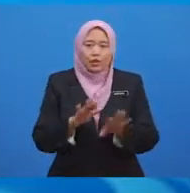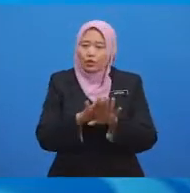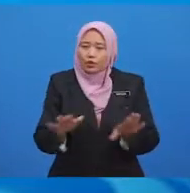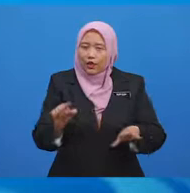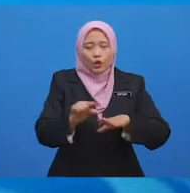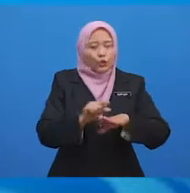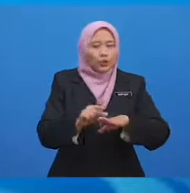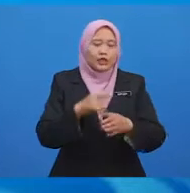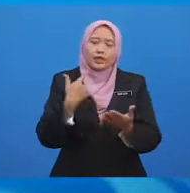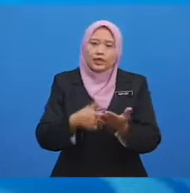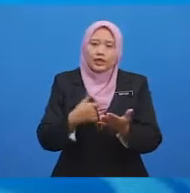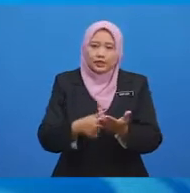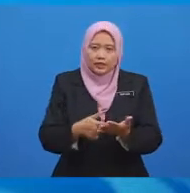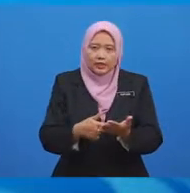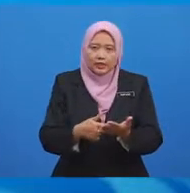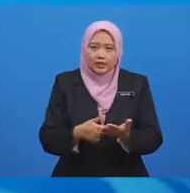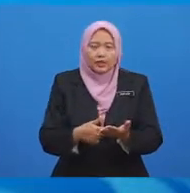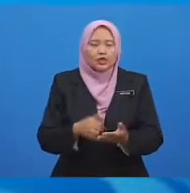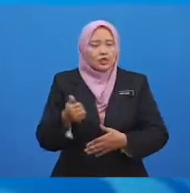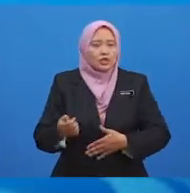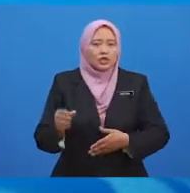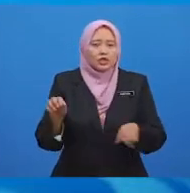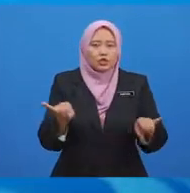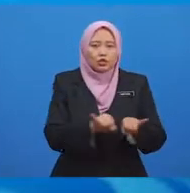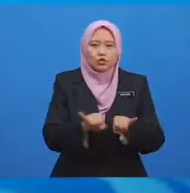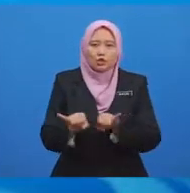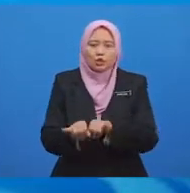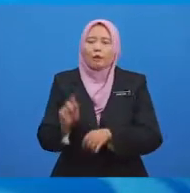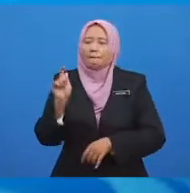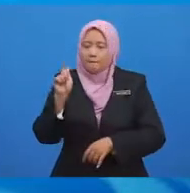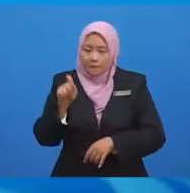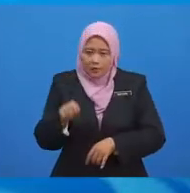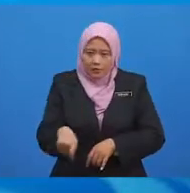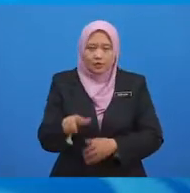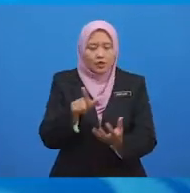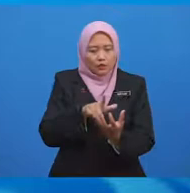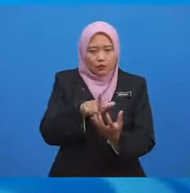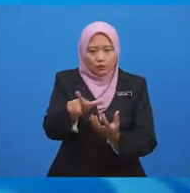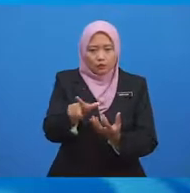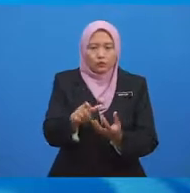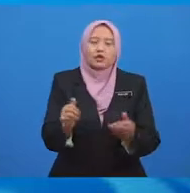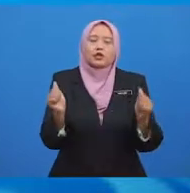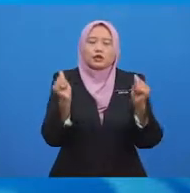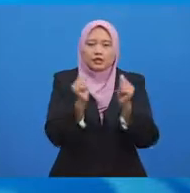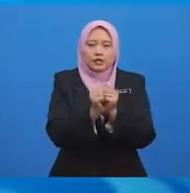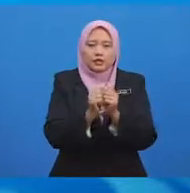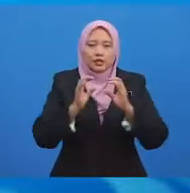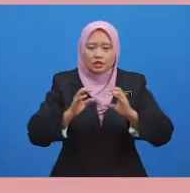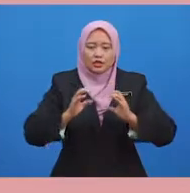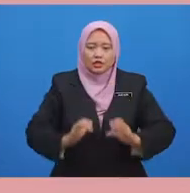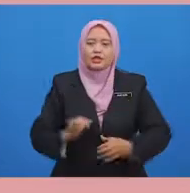lagi, ia juga perlu dilupuskan dengan cara yang